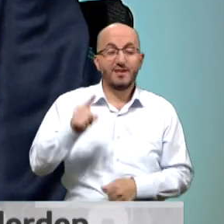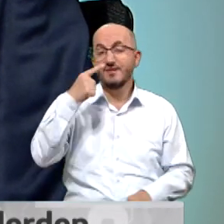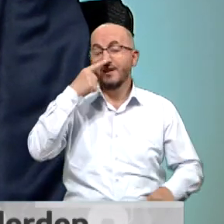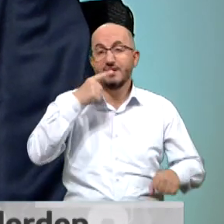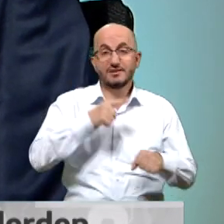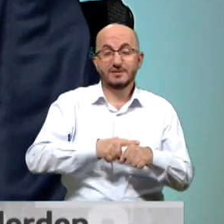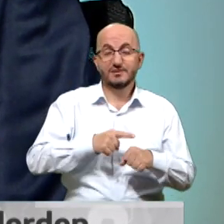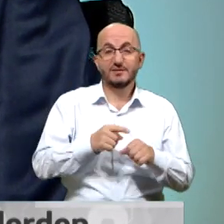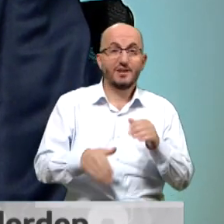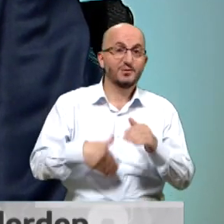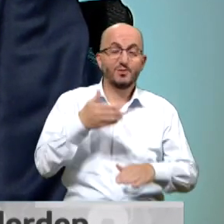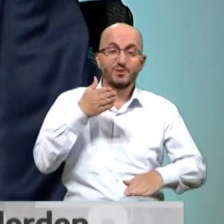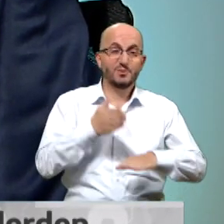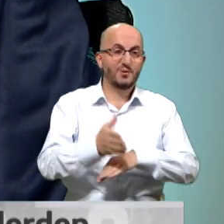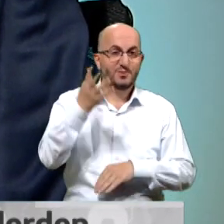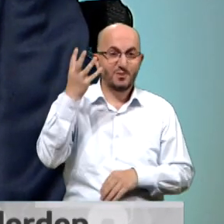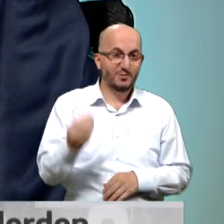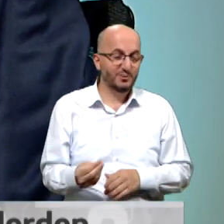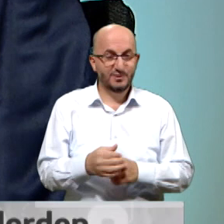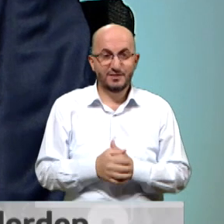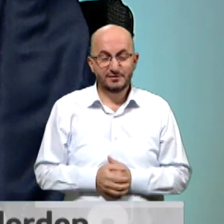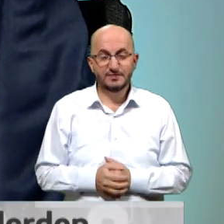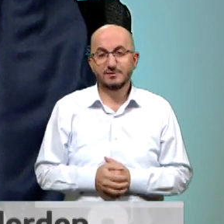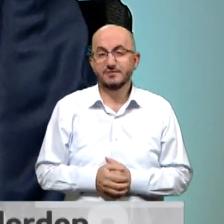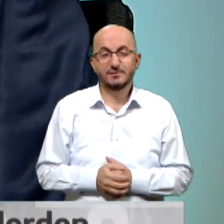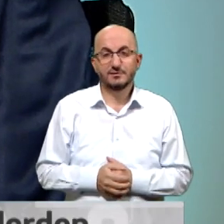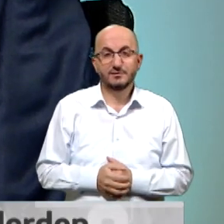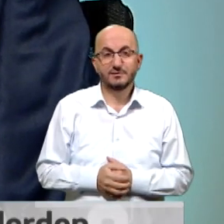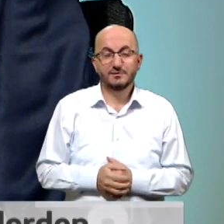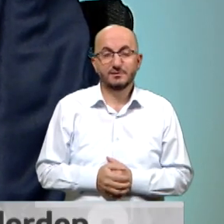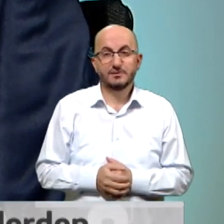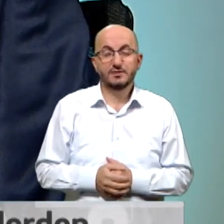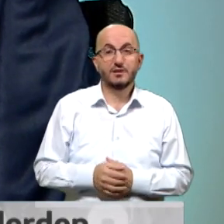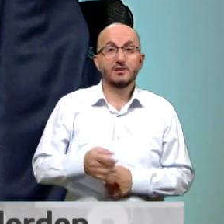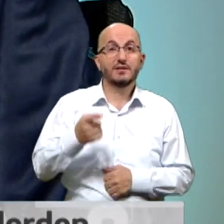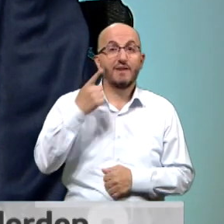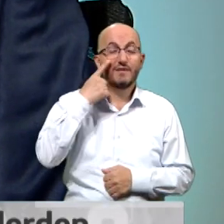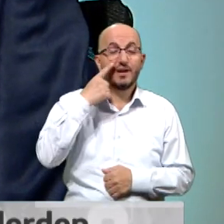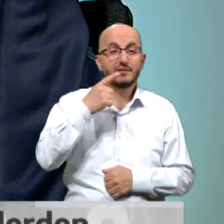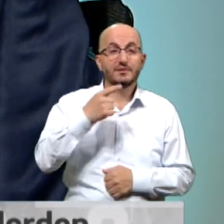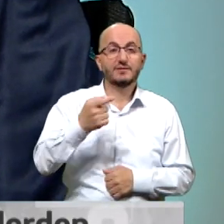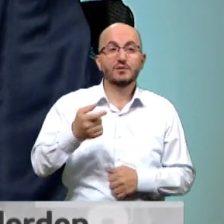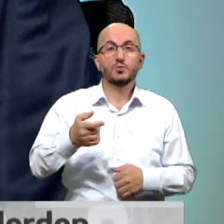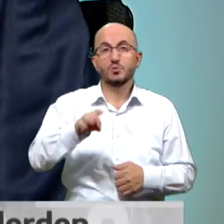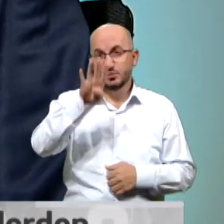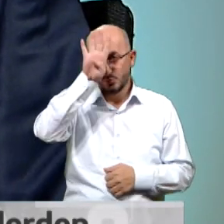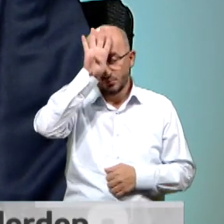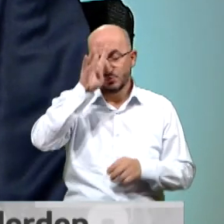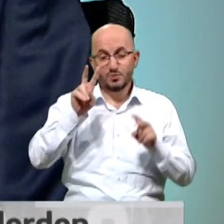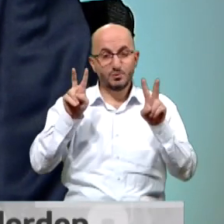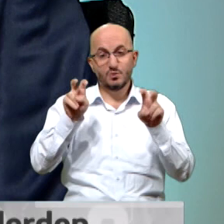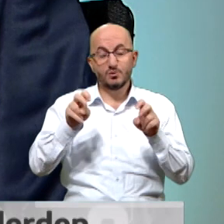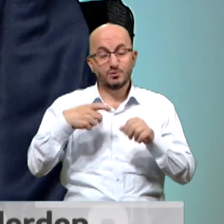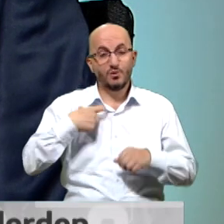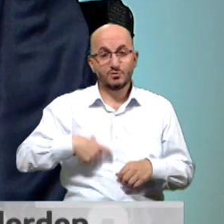inanırlar, sonra da dosdoğru olurlar. Bu bakımdan kamu hukuku konusunda özellikle çok hassas